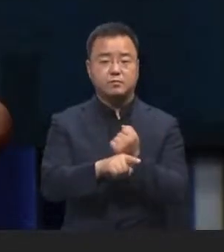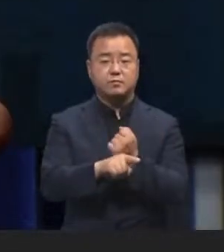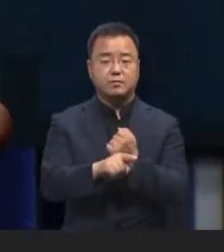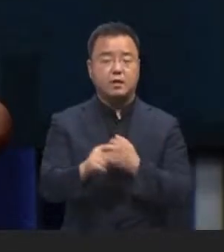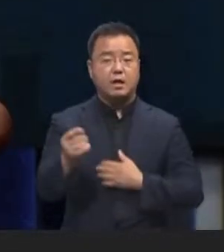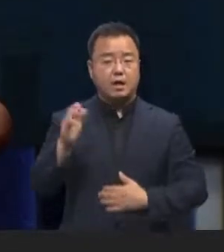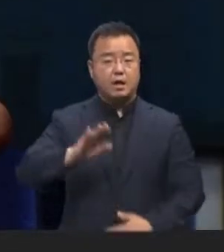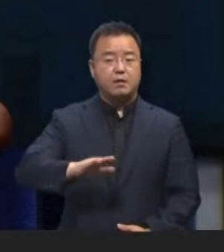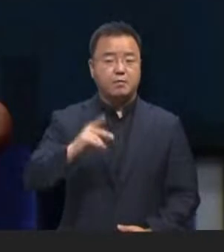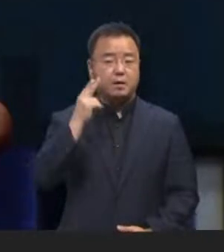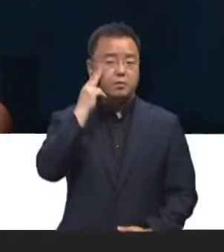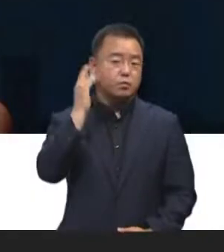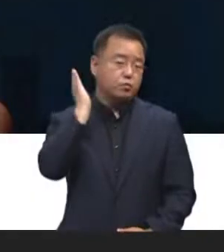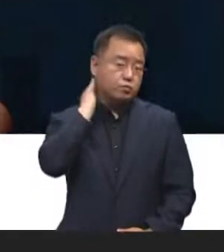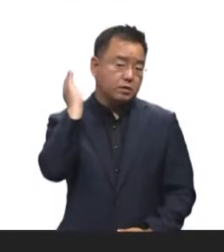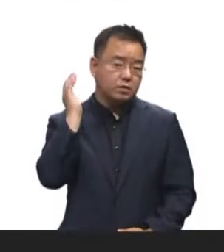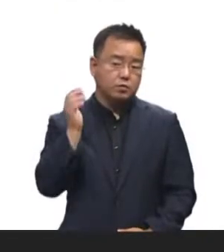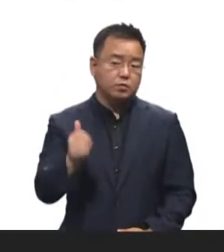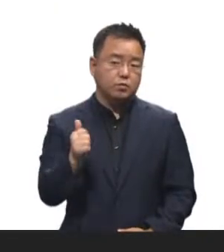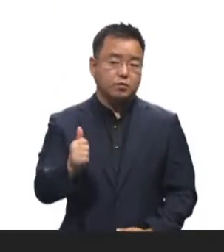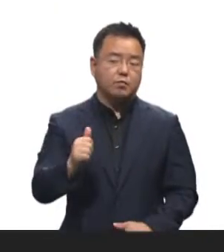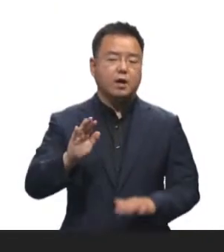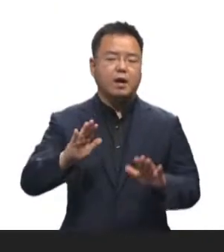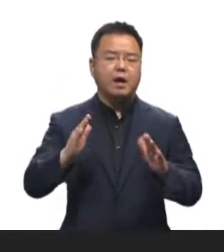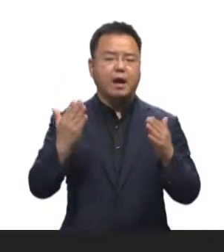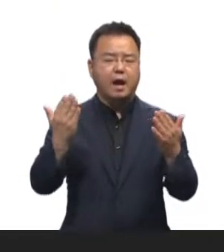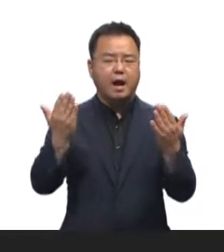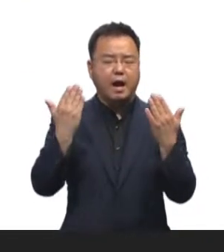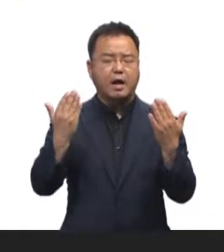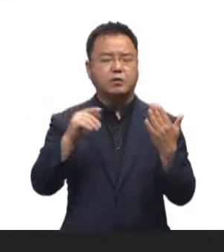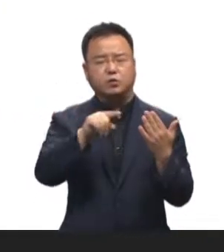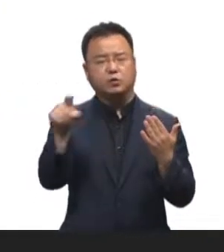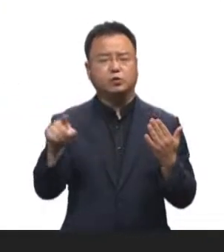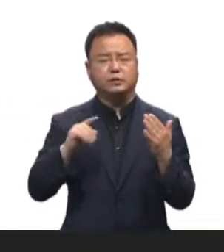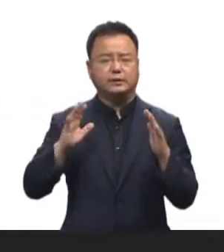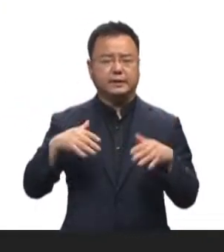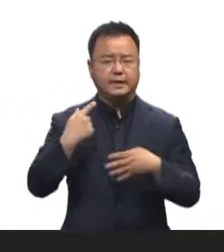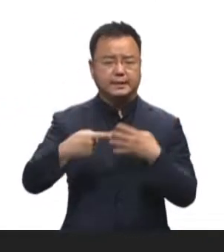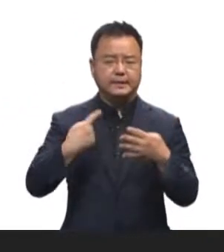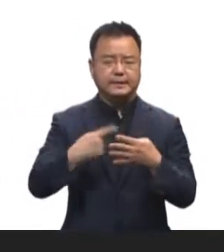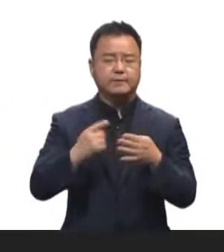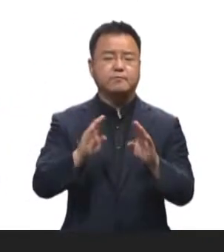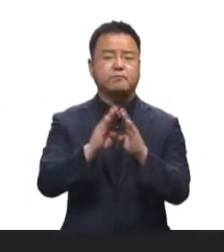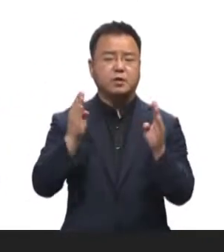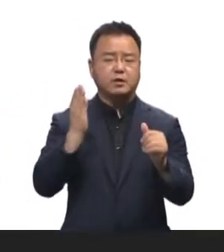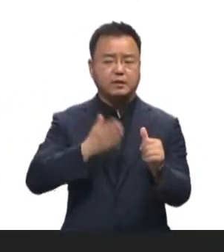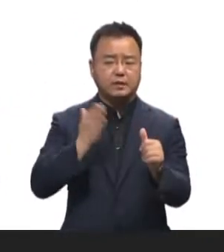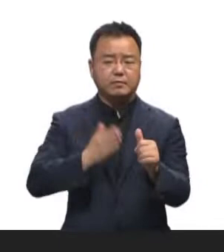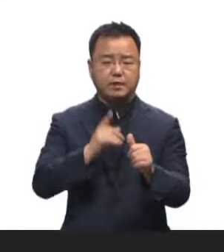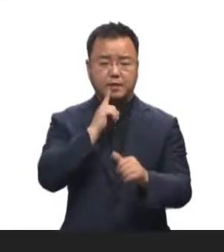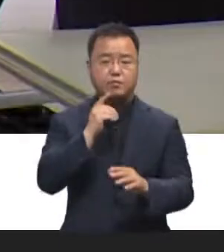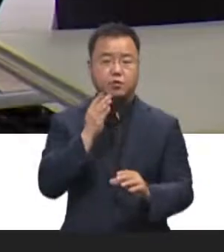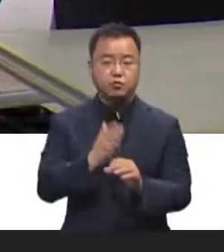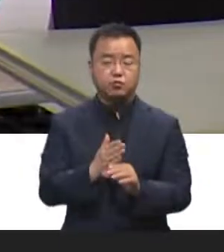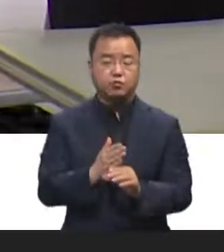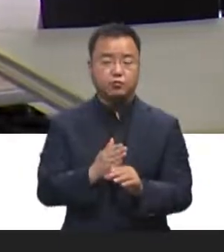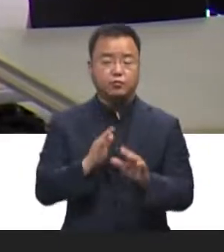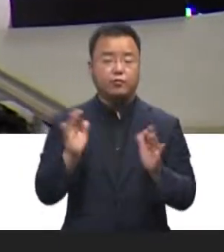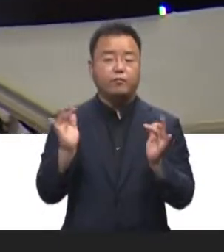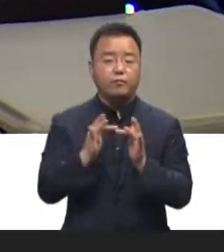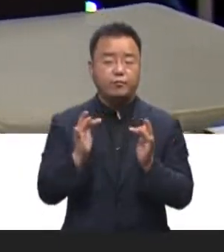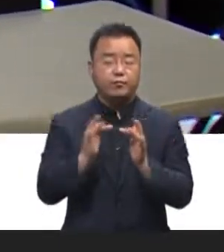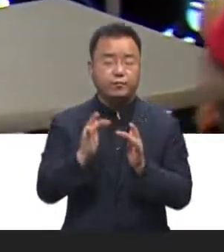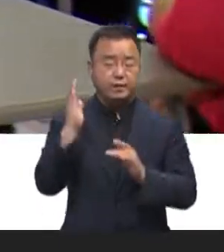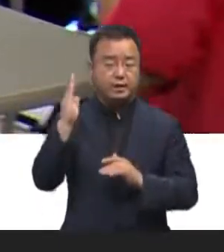대통령은 트위터를 통해 학교들이 가을에 문을 열어야 한다며 수업 재개 의지를 드러냈습니다 온라인강의를 듣는